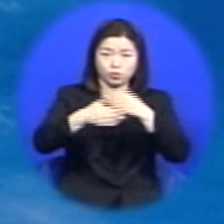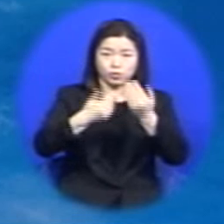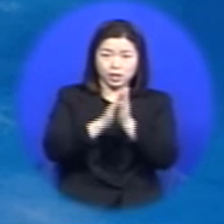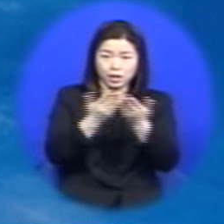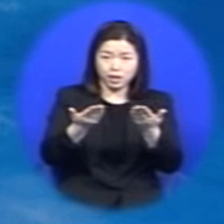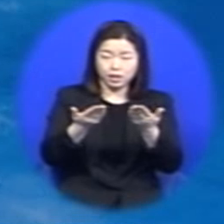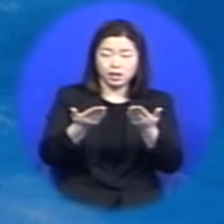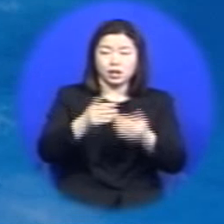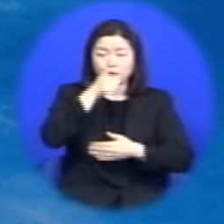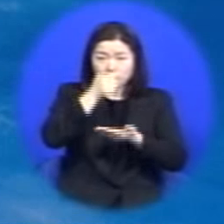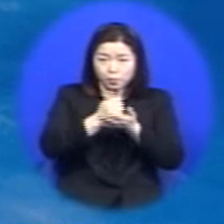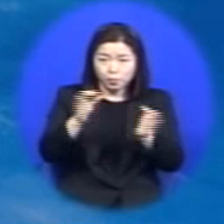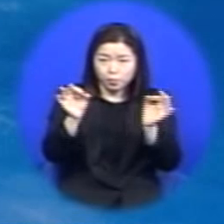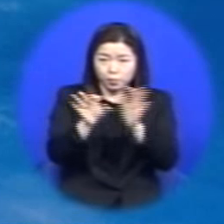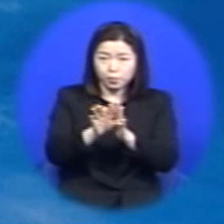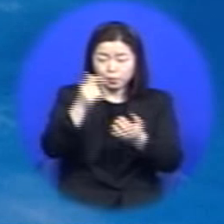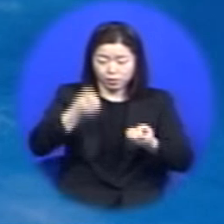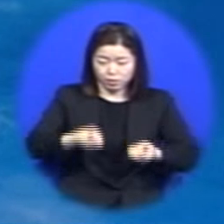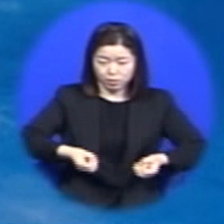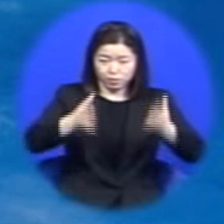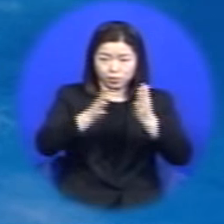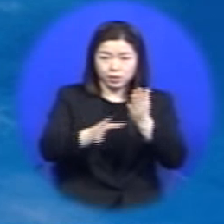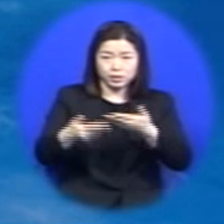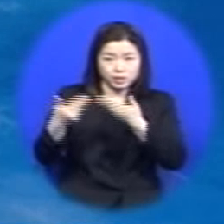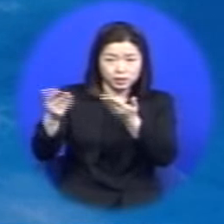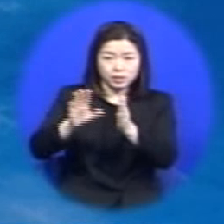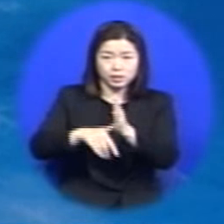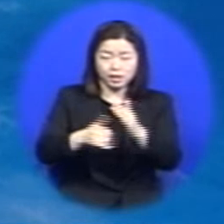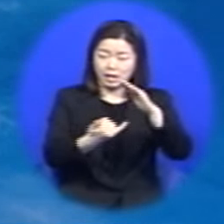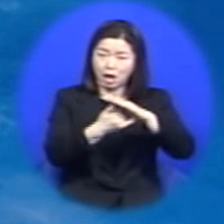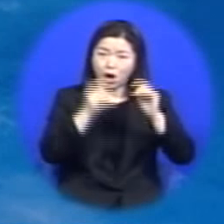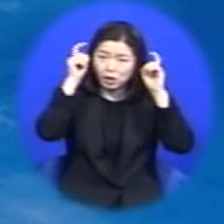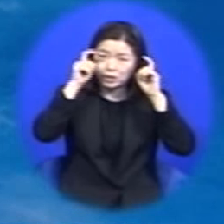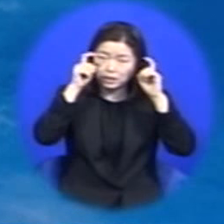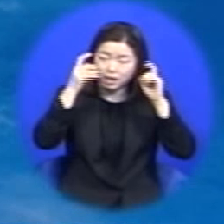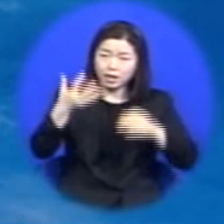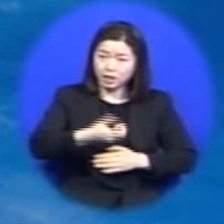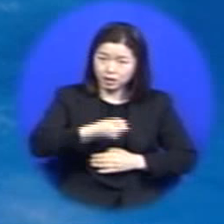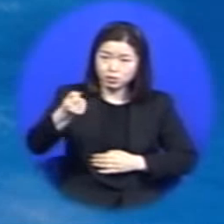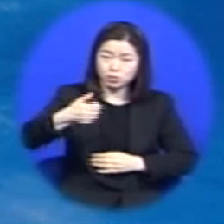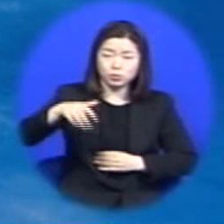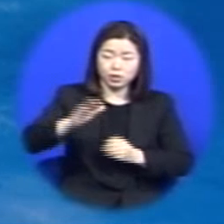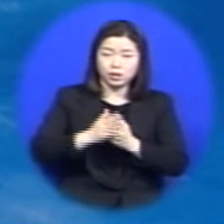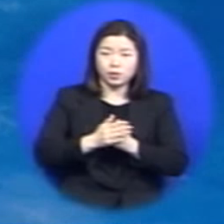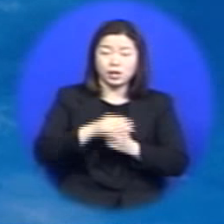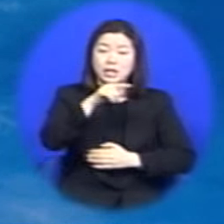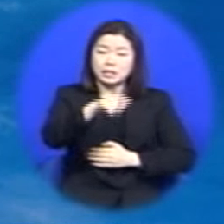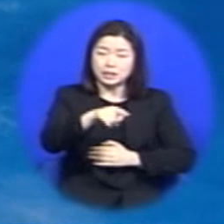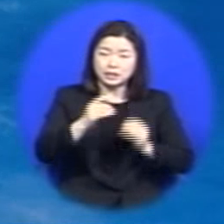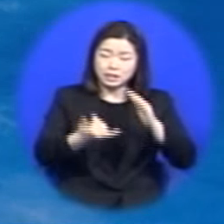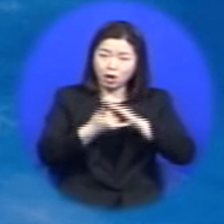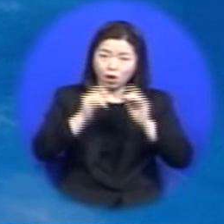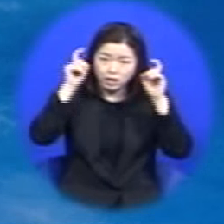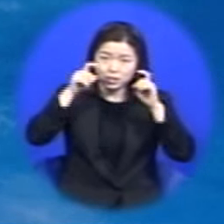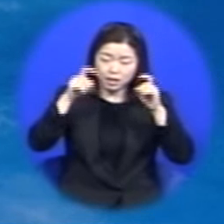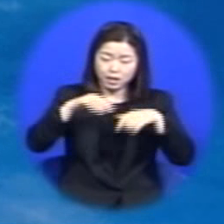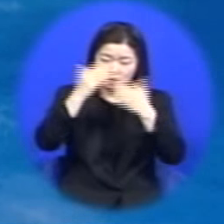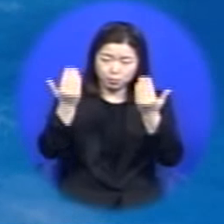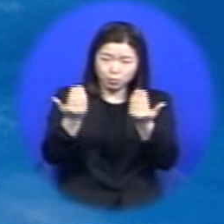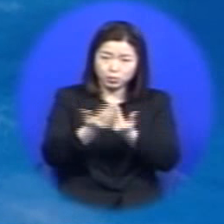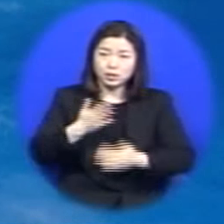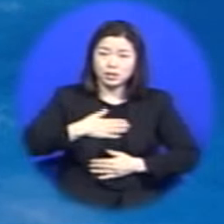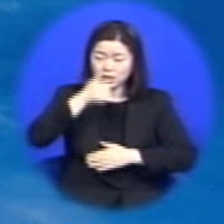드릴 때 어린 양을 데리고 갑니다. 그리고 그 어린 양에게 나의 모든 죄를 다 덮어 씌웁니다. 그